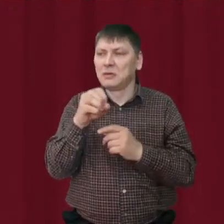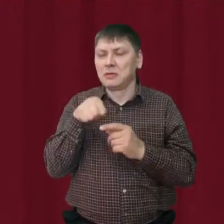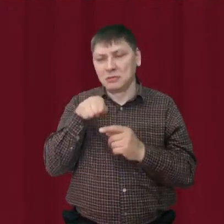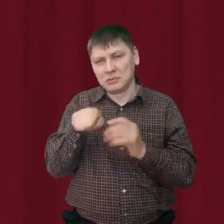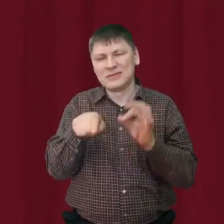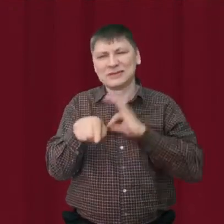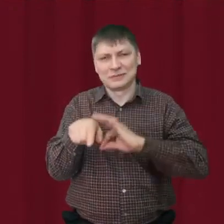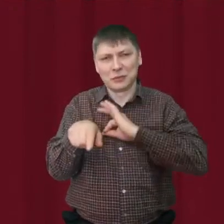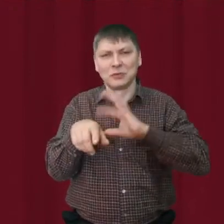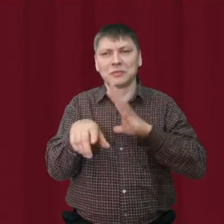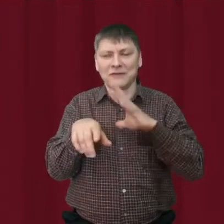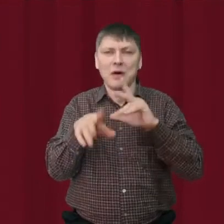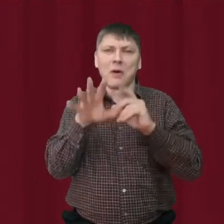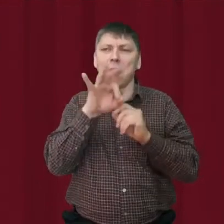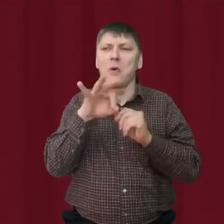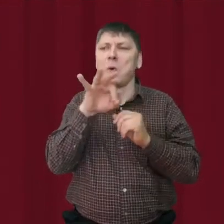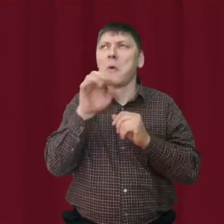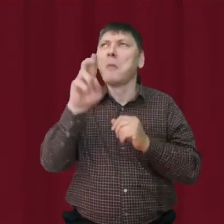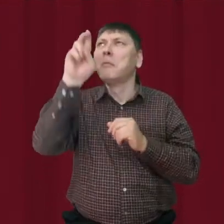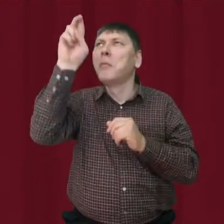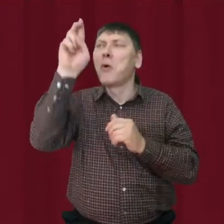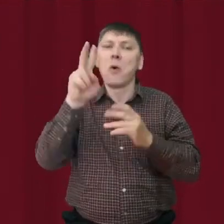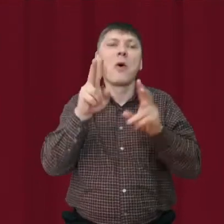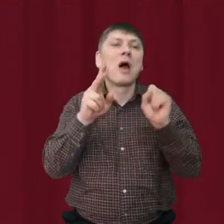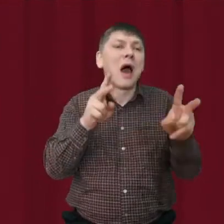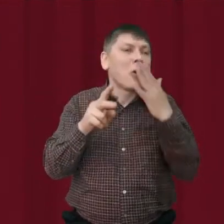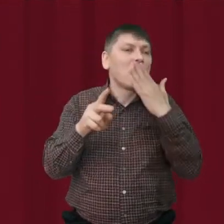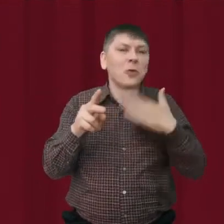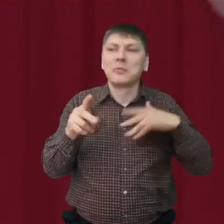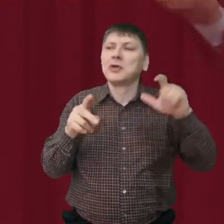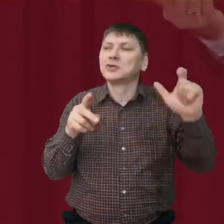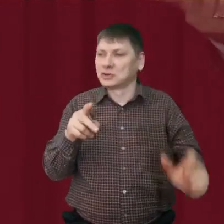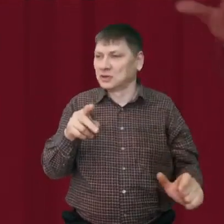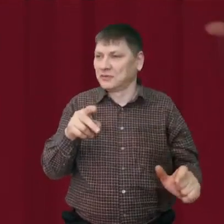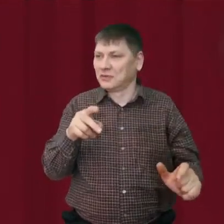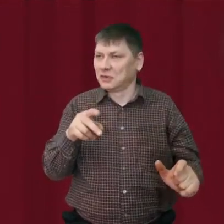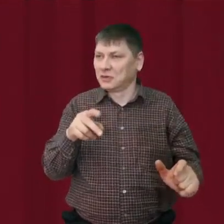Писании, когда идет речь об описании Божьей любви по отношению к людям и той